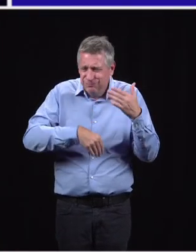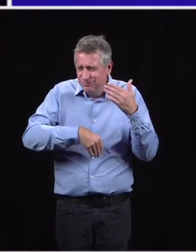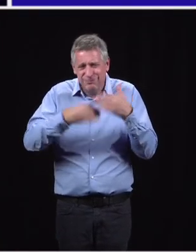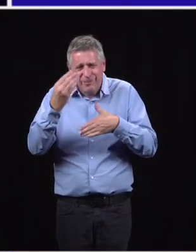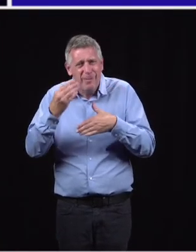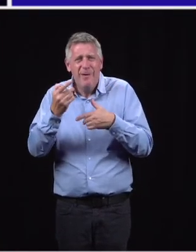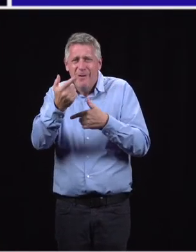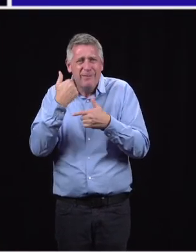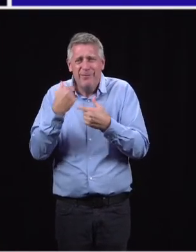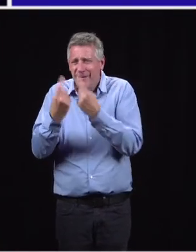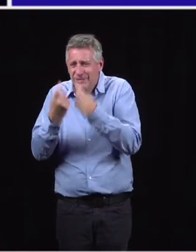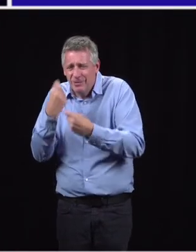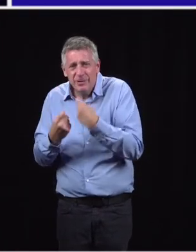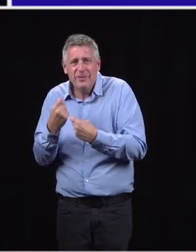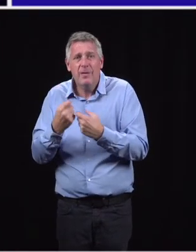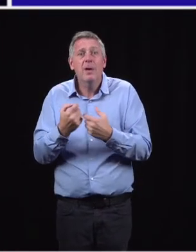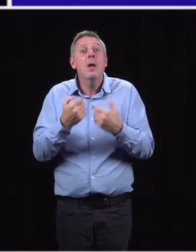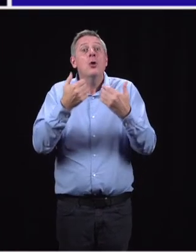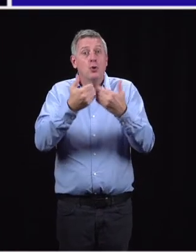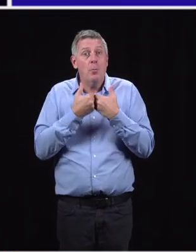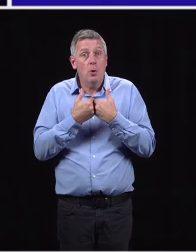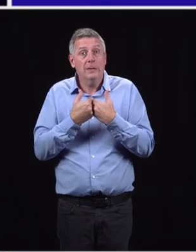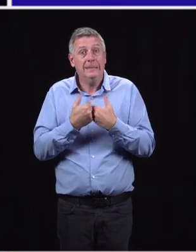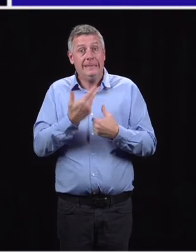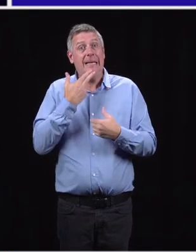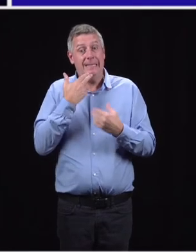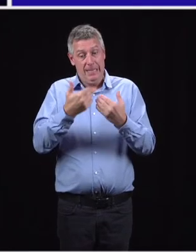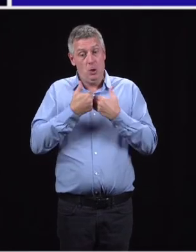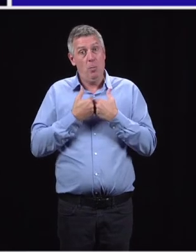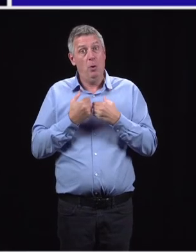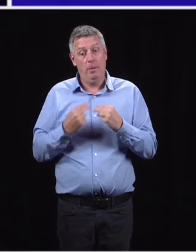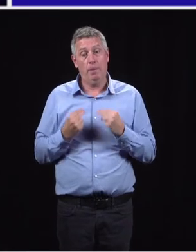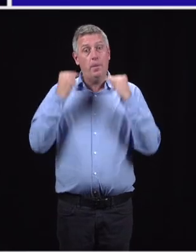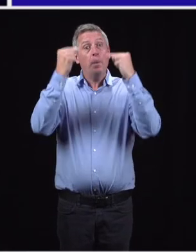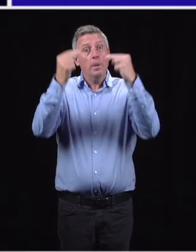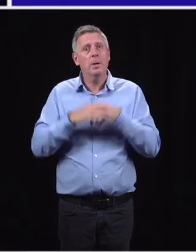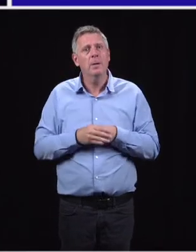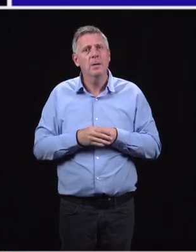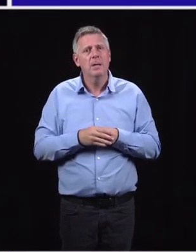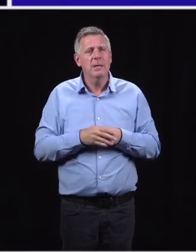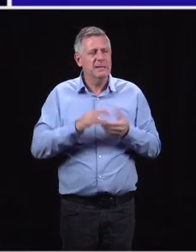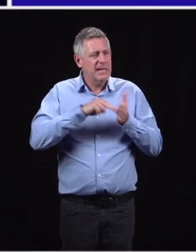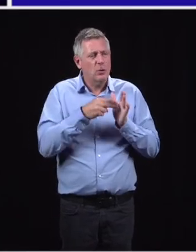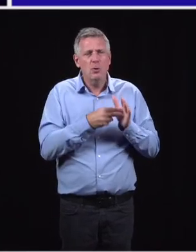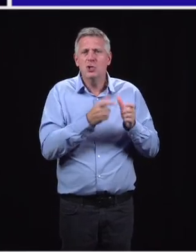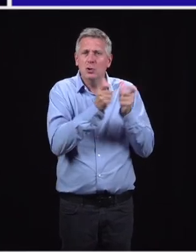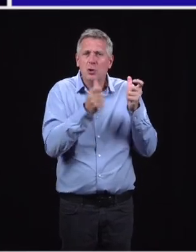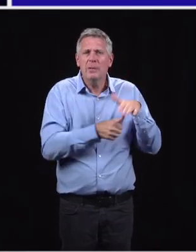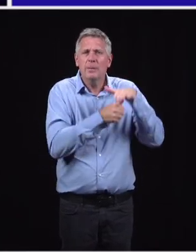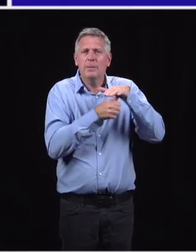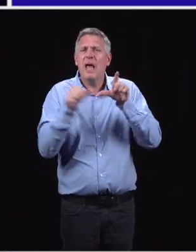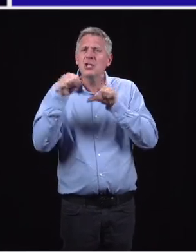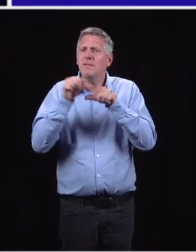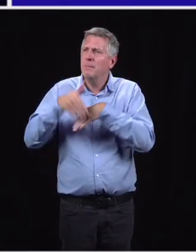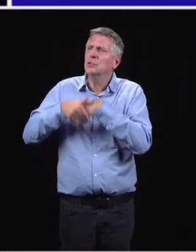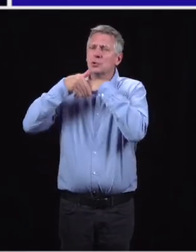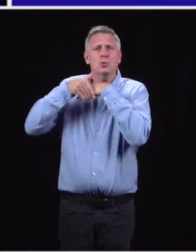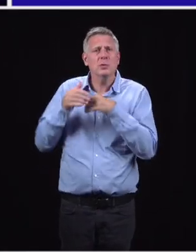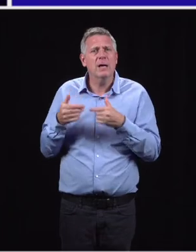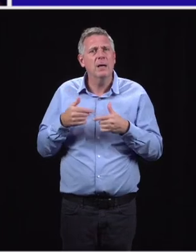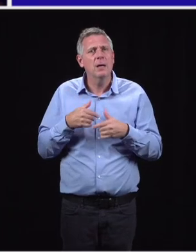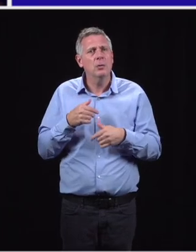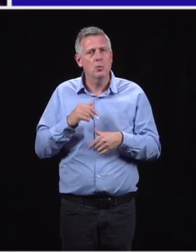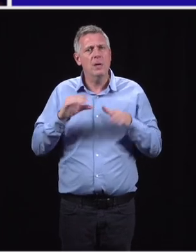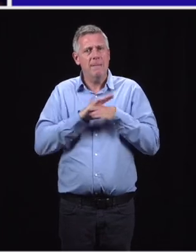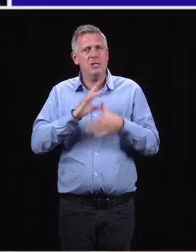exigeant avec nous je vous dis pourquoi je vous dis exigeant parce que quand on est soutenu par des grands acteurs tech des acteurs comme la Gifi on se doit nous d'être